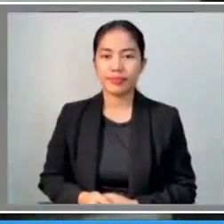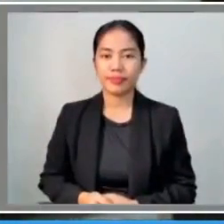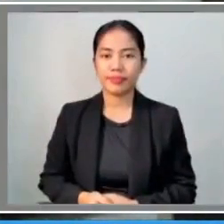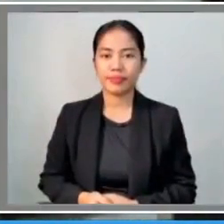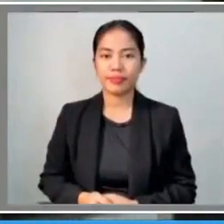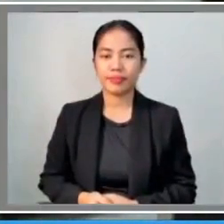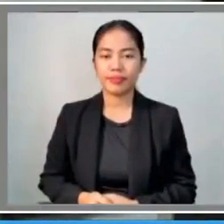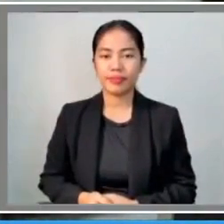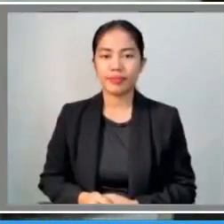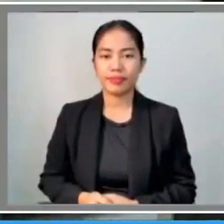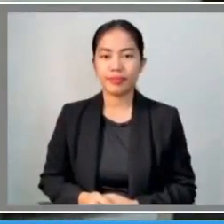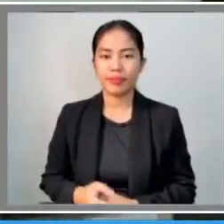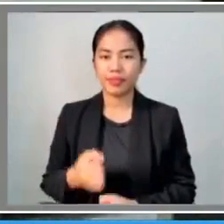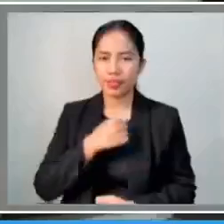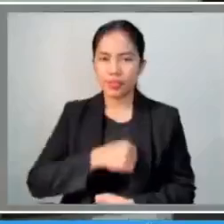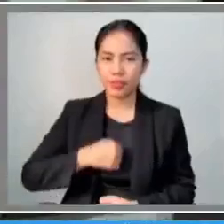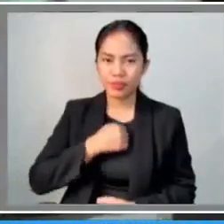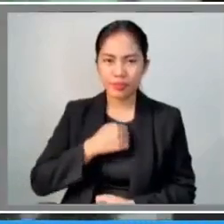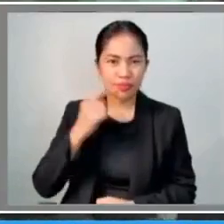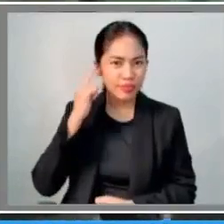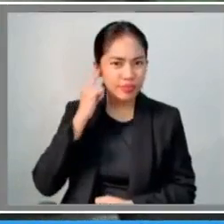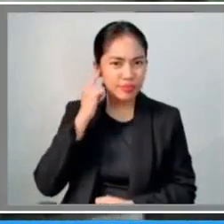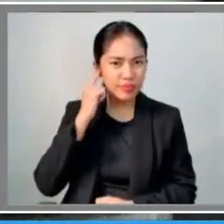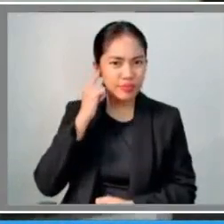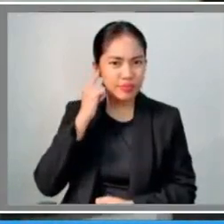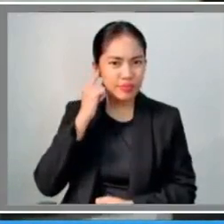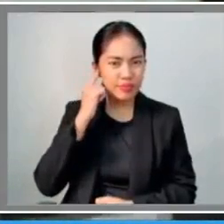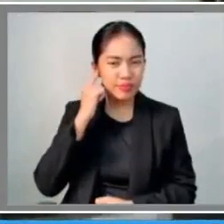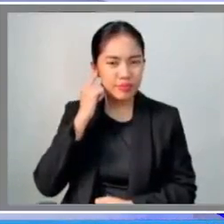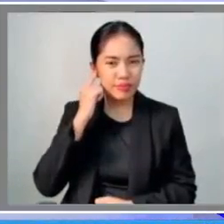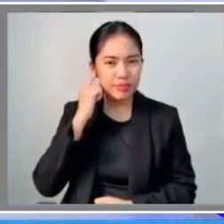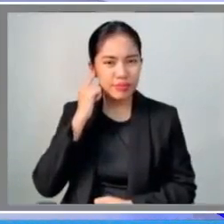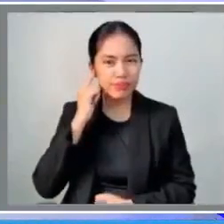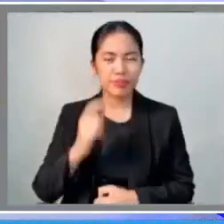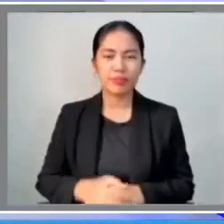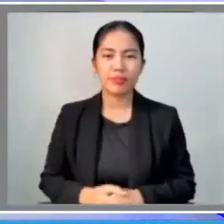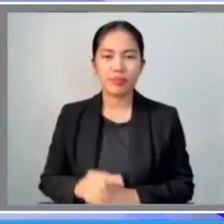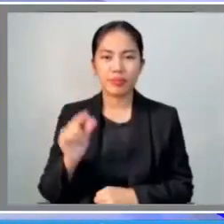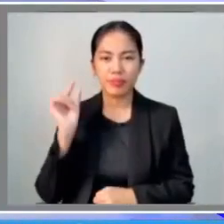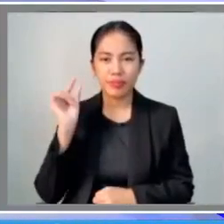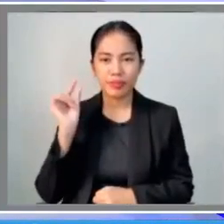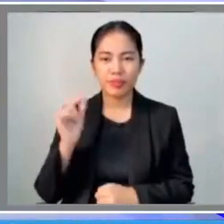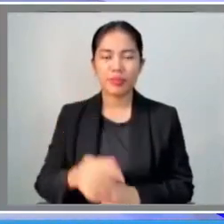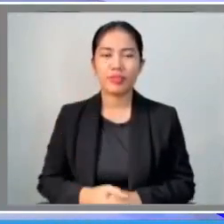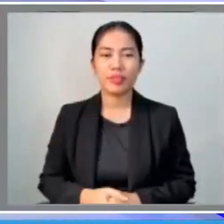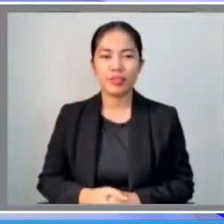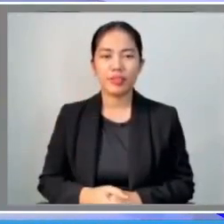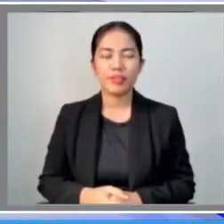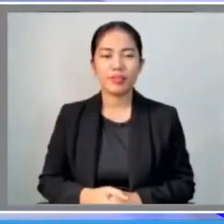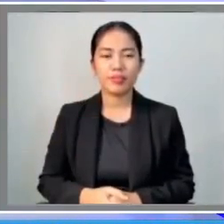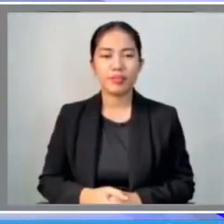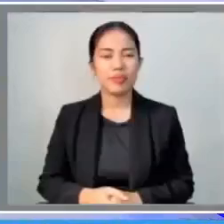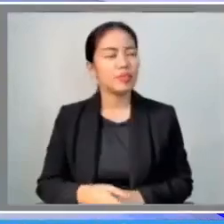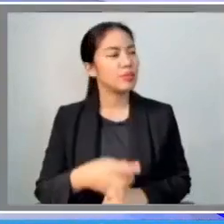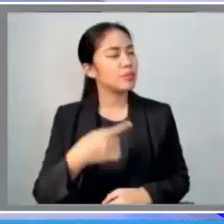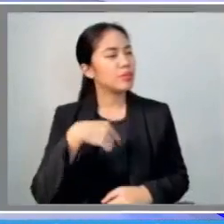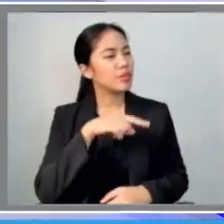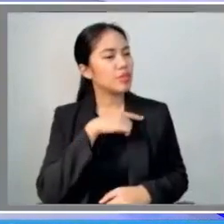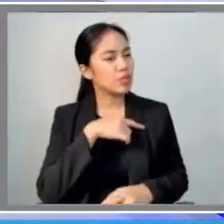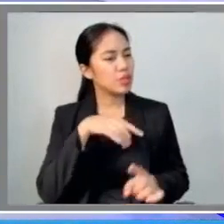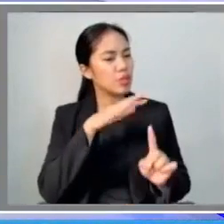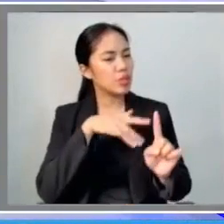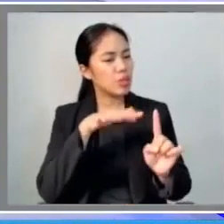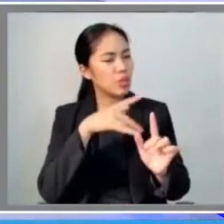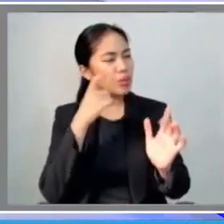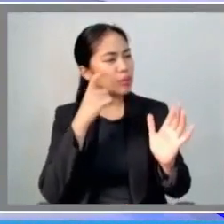Sorry, Connie. Yes, pwede pa kayo ulit ng tanong. Medyo maingay dito sa ating background. Oo. Napansin lang natin na wala masyadong